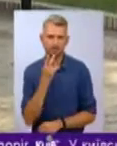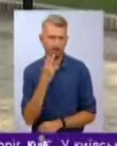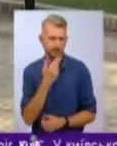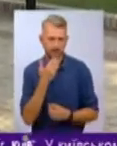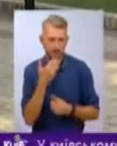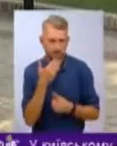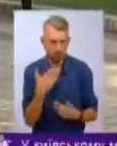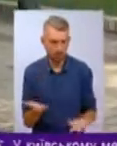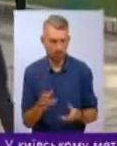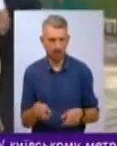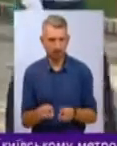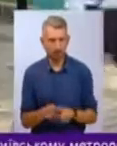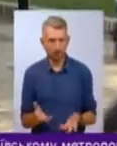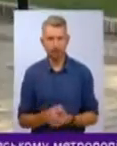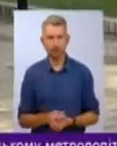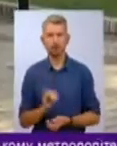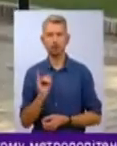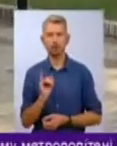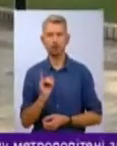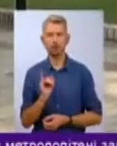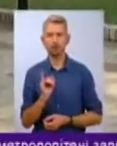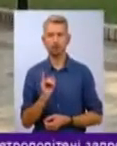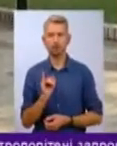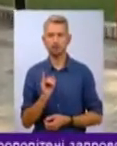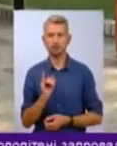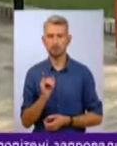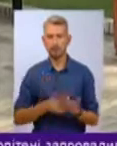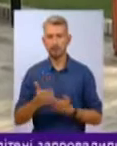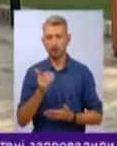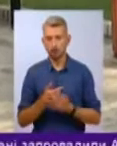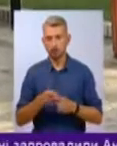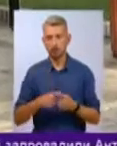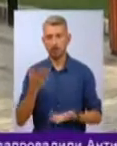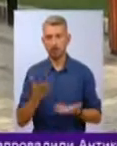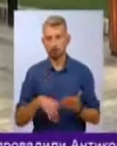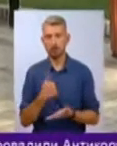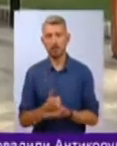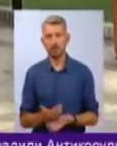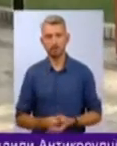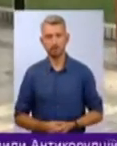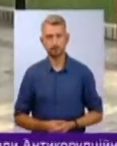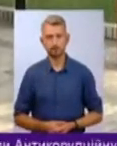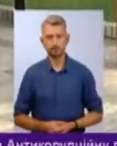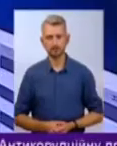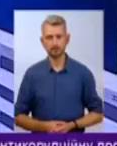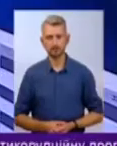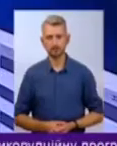немає, в принципі, як такого. От, і зрештою, це, мабуть, основне.